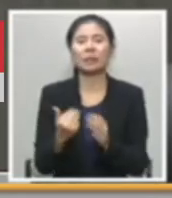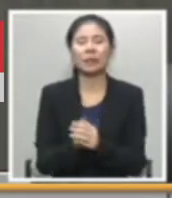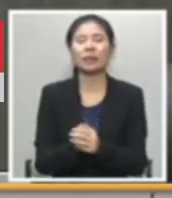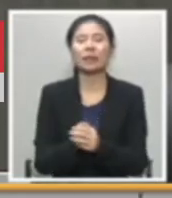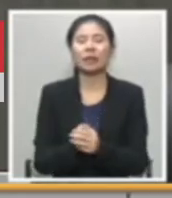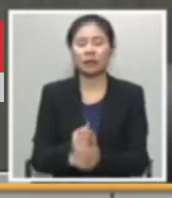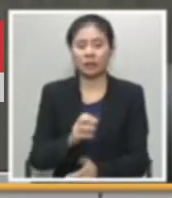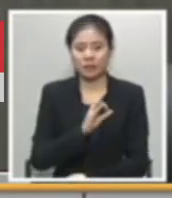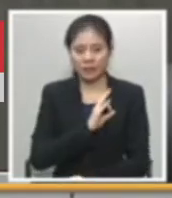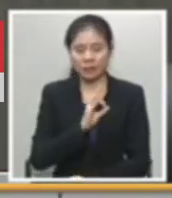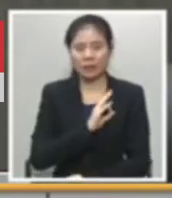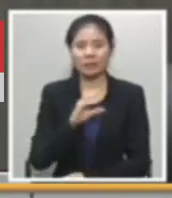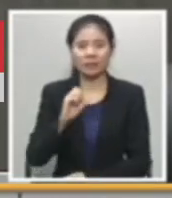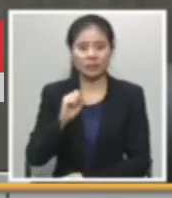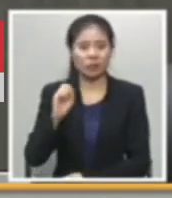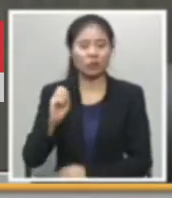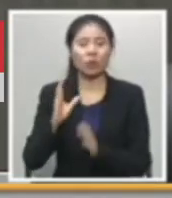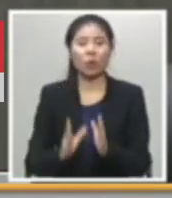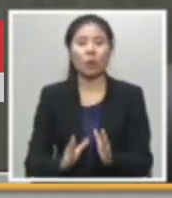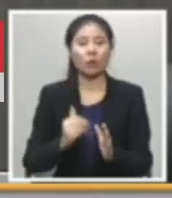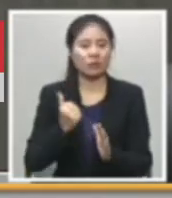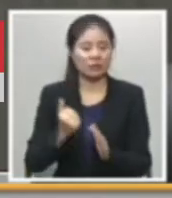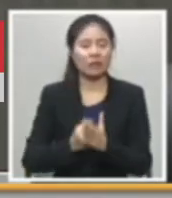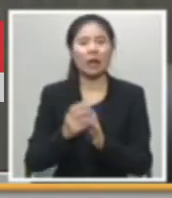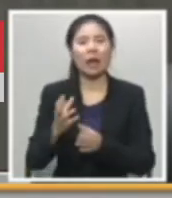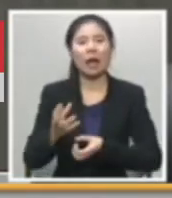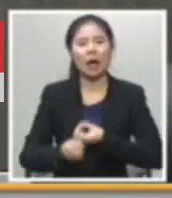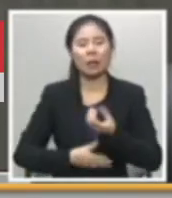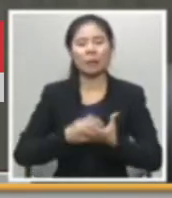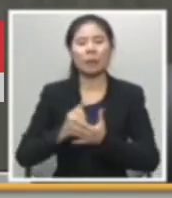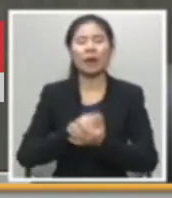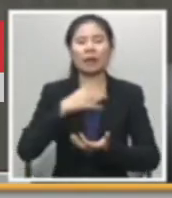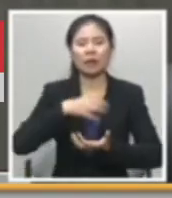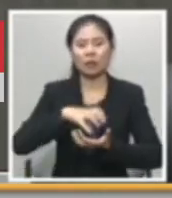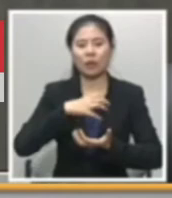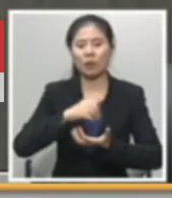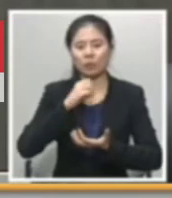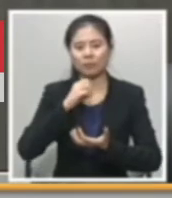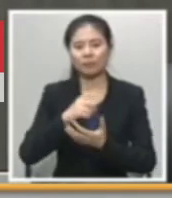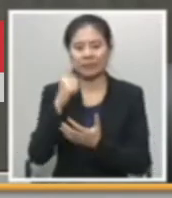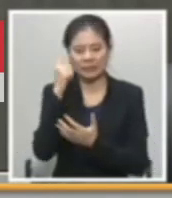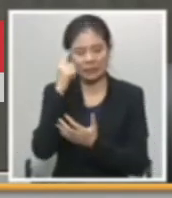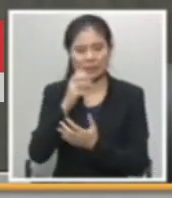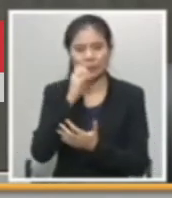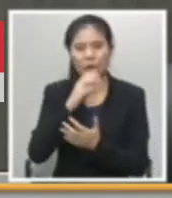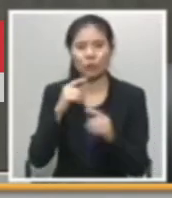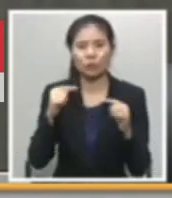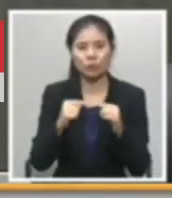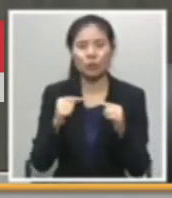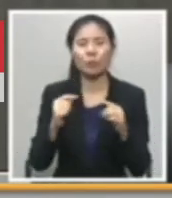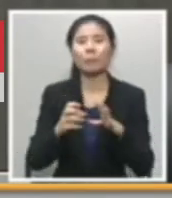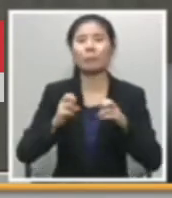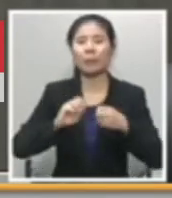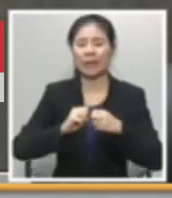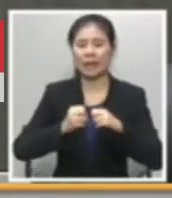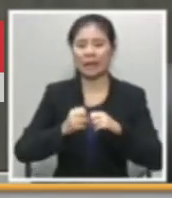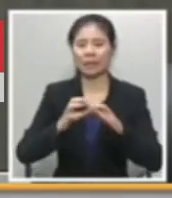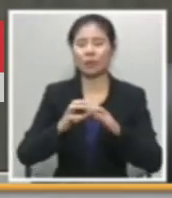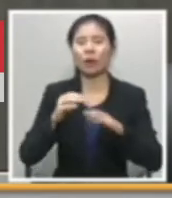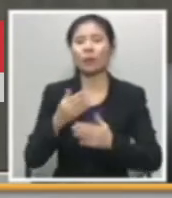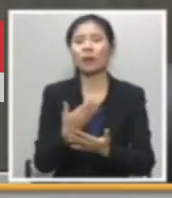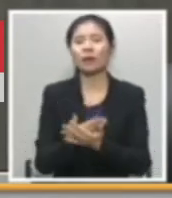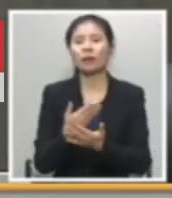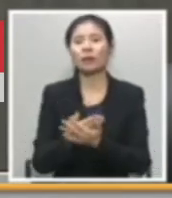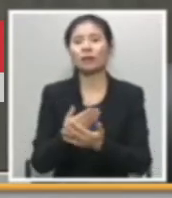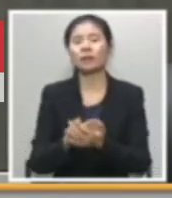กได้อภิปรายชี้ให้เห็นความบกพร่องในการจัดทำงบประมาณรายจ่ายตามยุทธศ